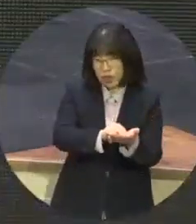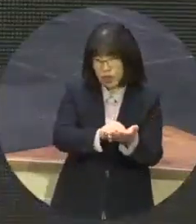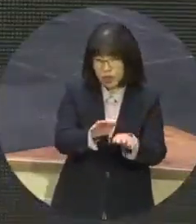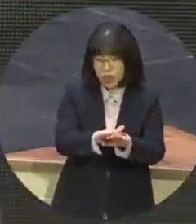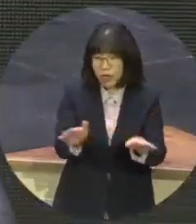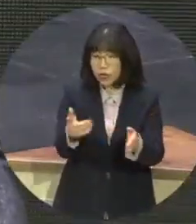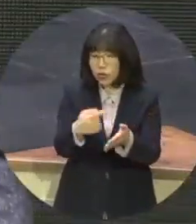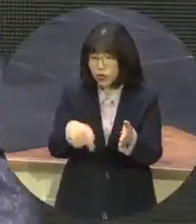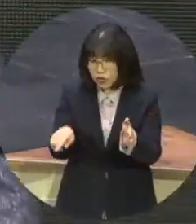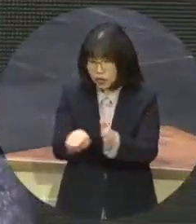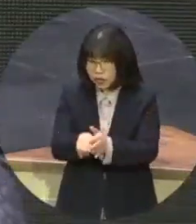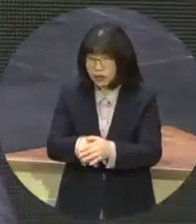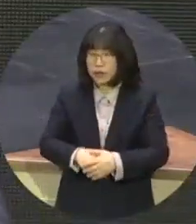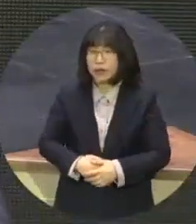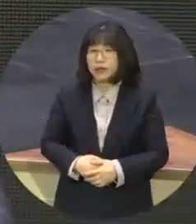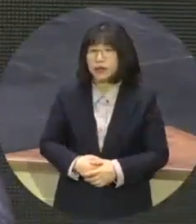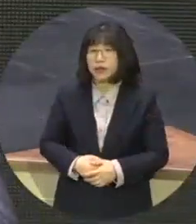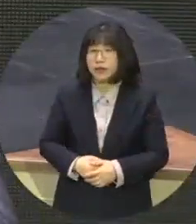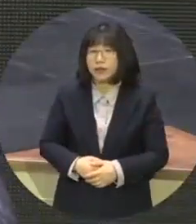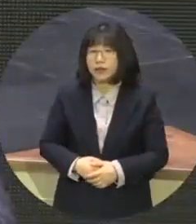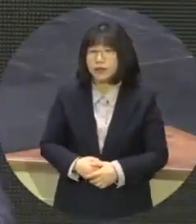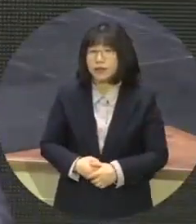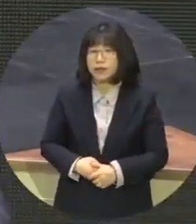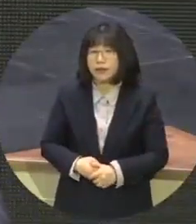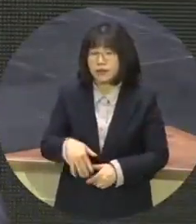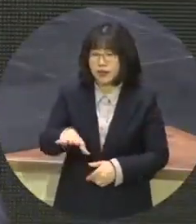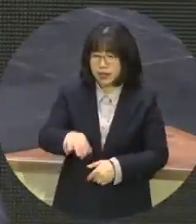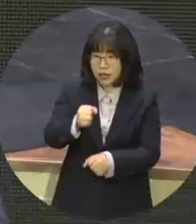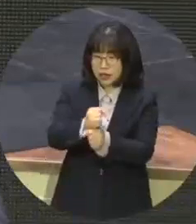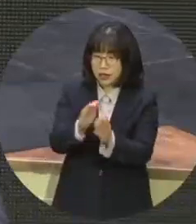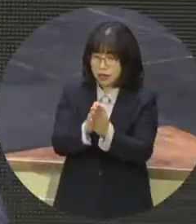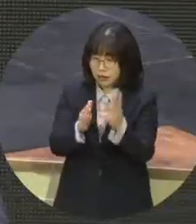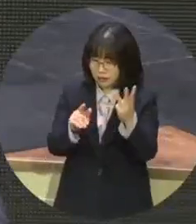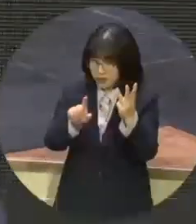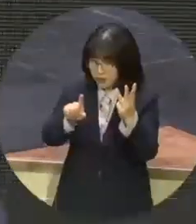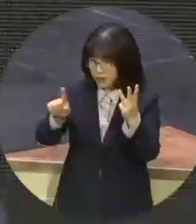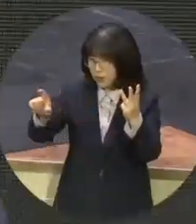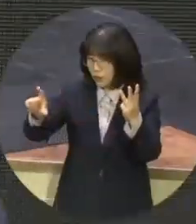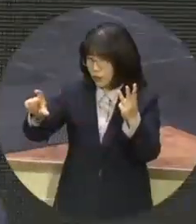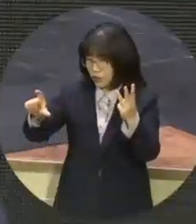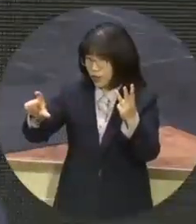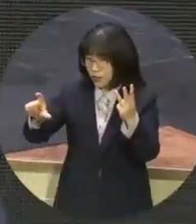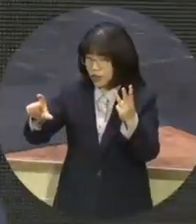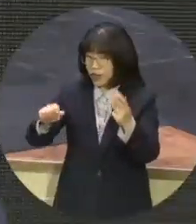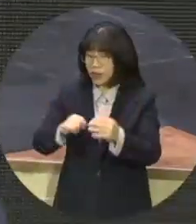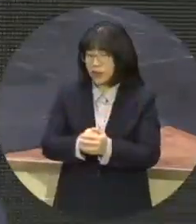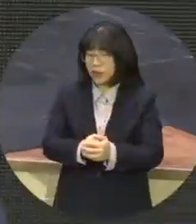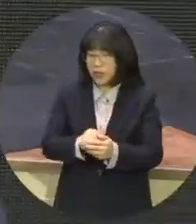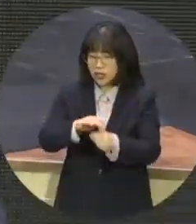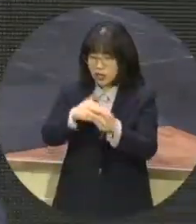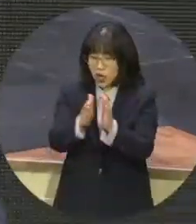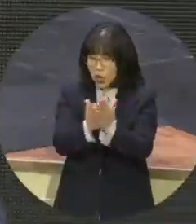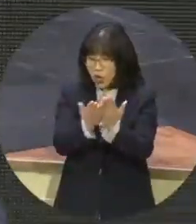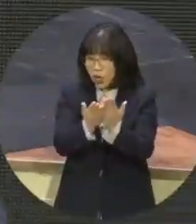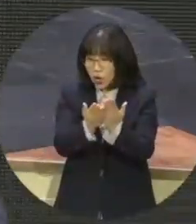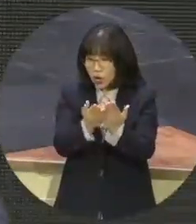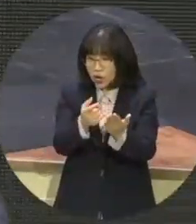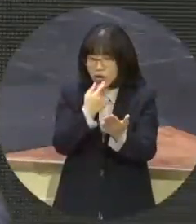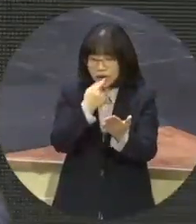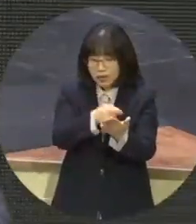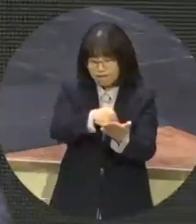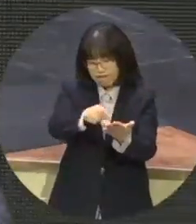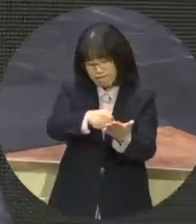해결은 창세기 3장 15절에 이미 말씀했어요. 성경 왜 기록했냐? 구약은 창세기 3장